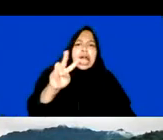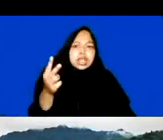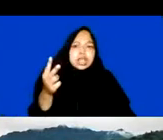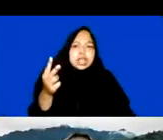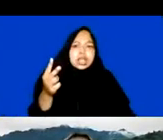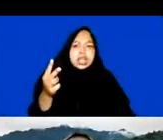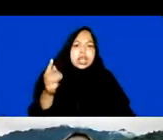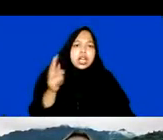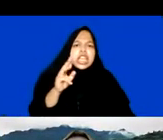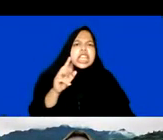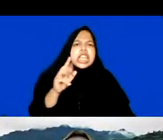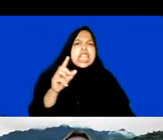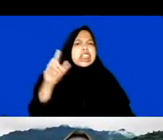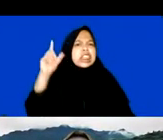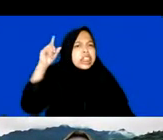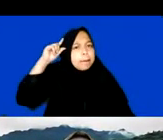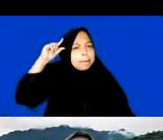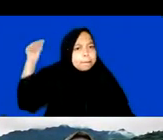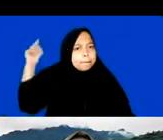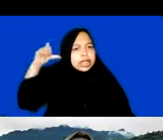Secara alami atau karena penggunaan Mas?